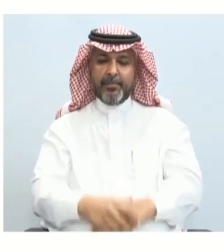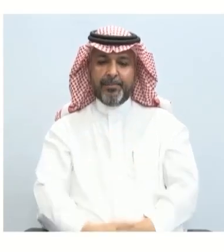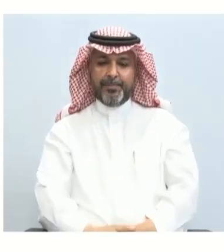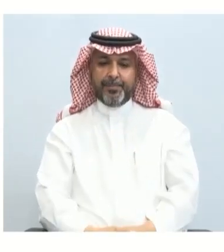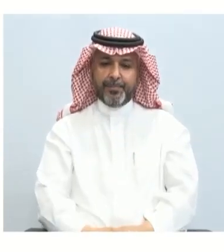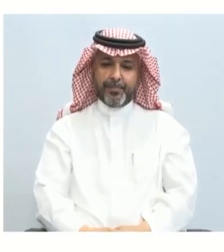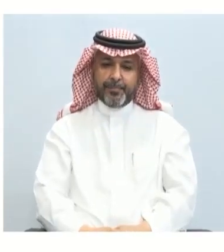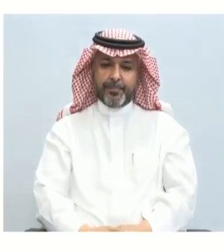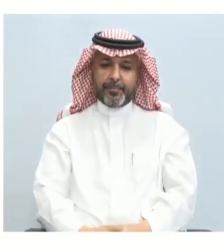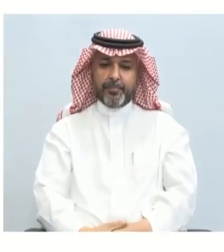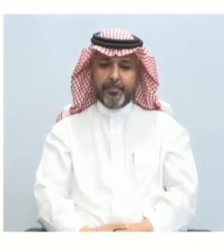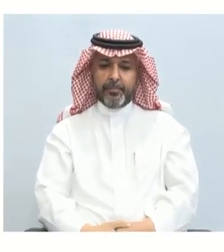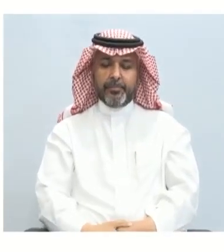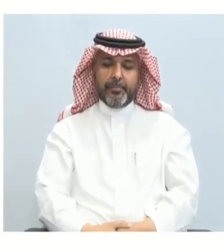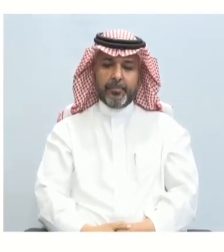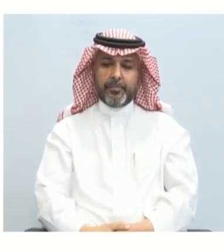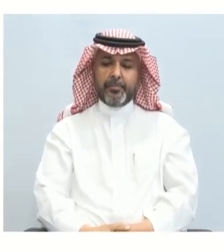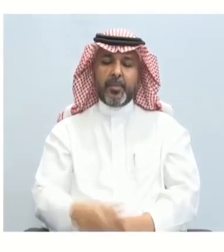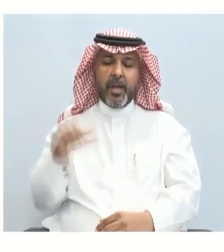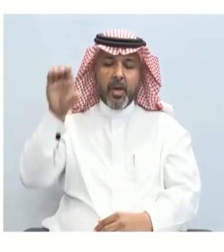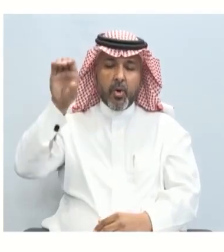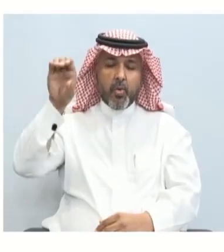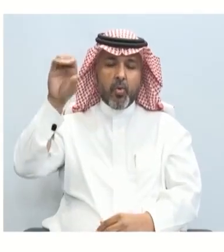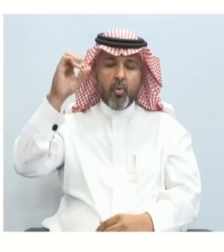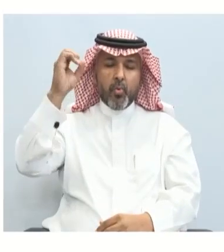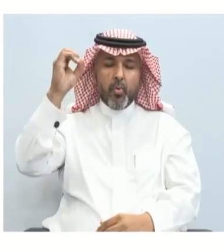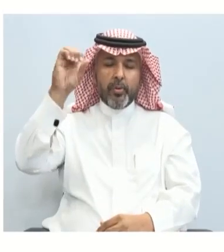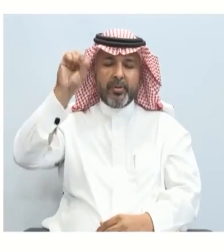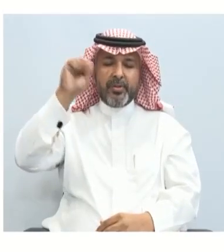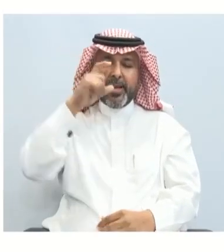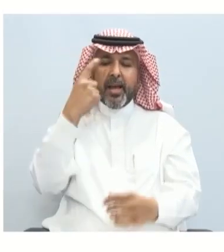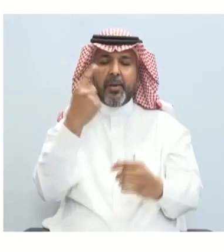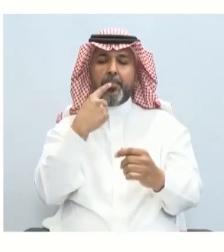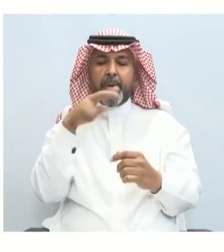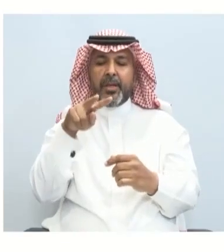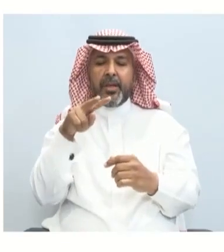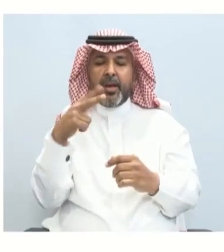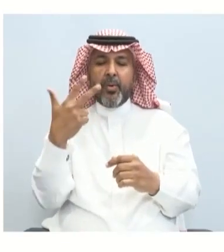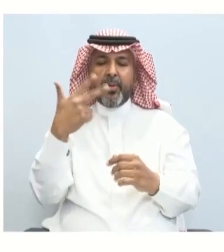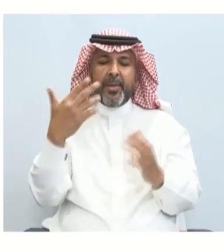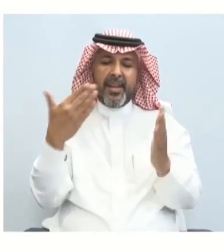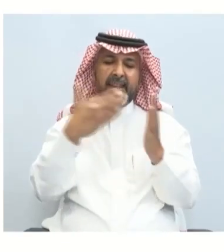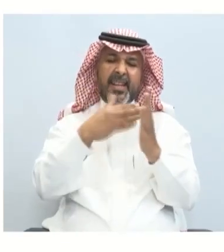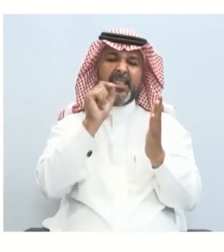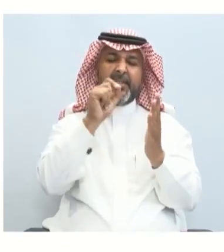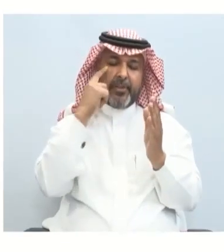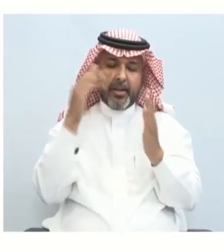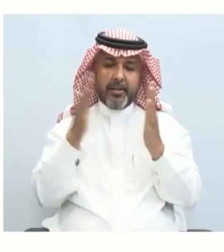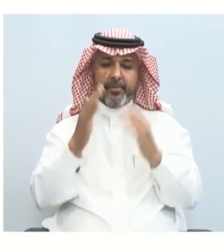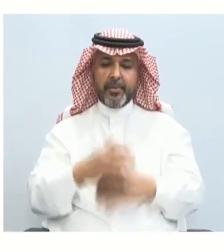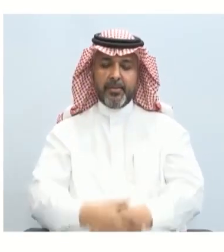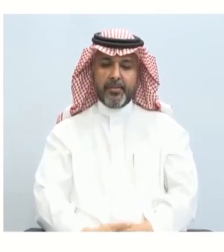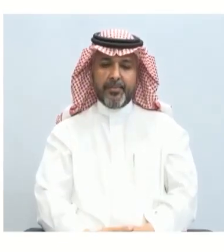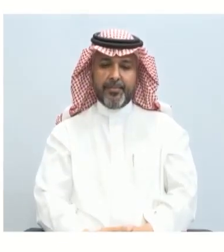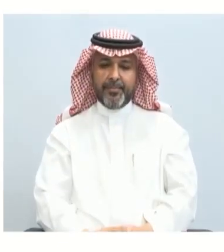اما من ص0 الى 180 نقول من صفر الى باي بهذا الشكل وتكلمنا عن الدوال